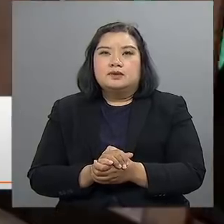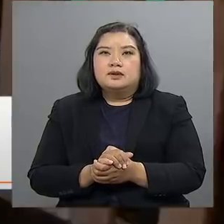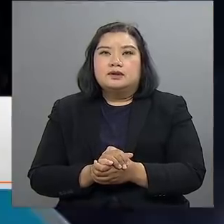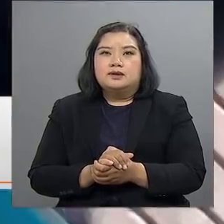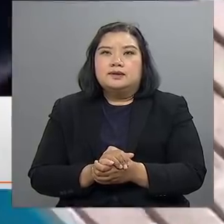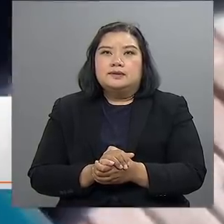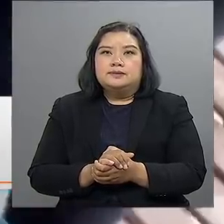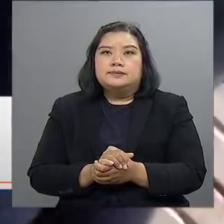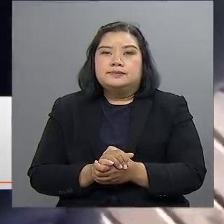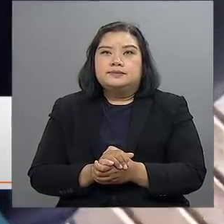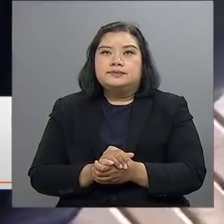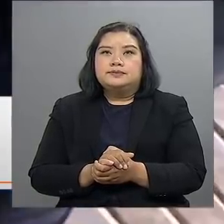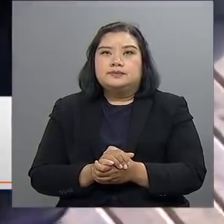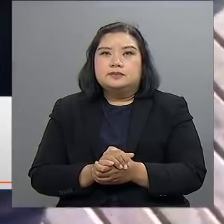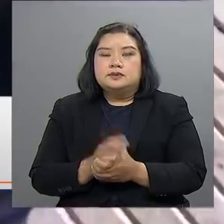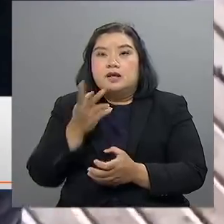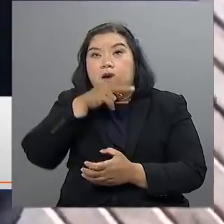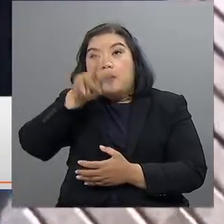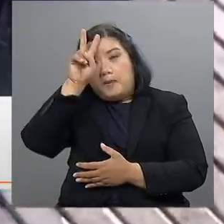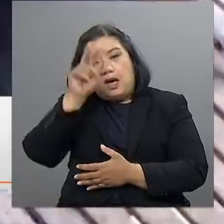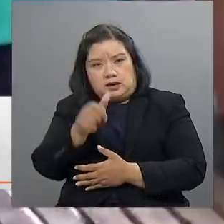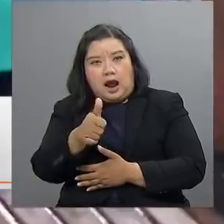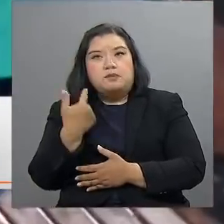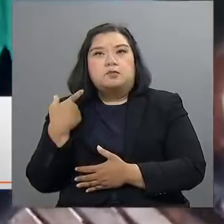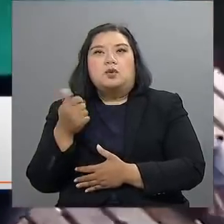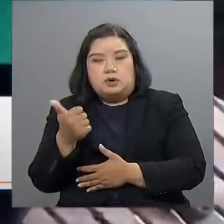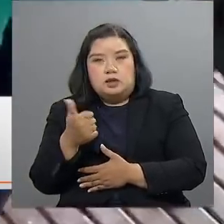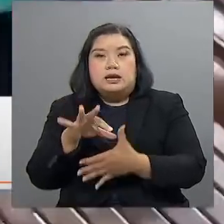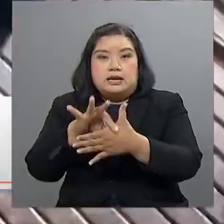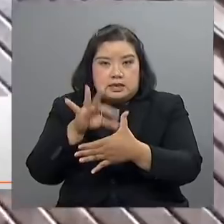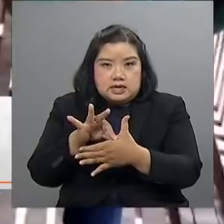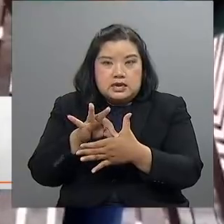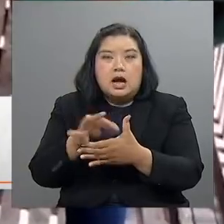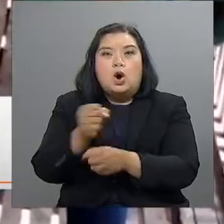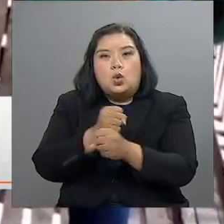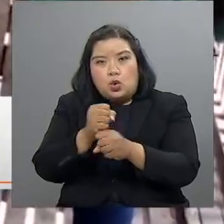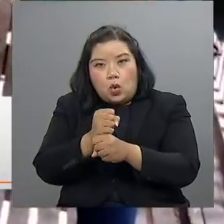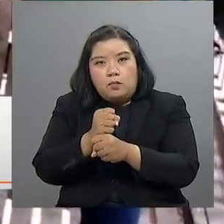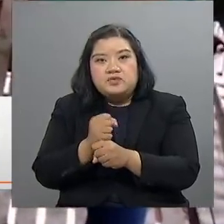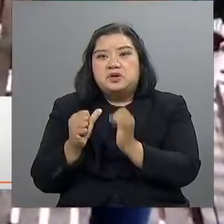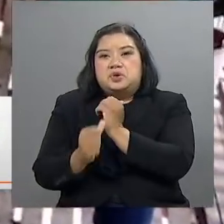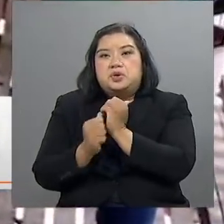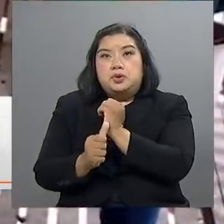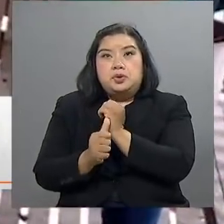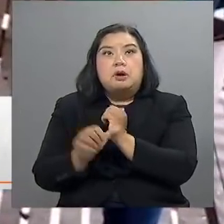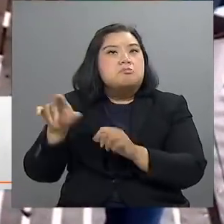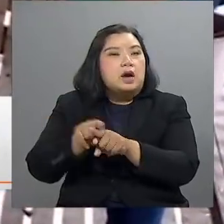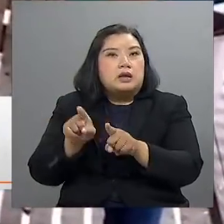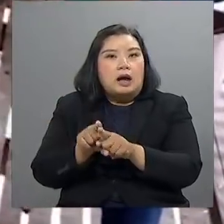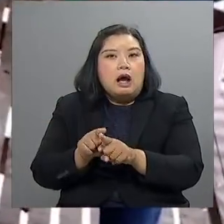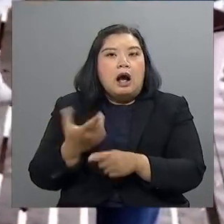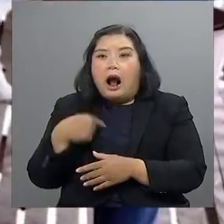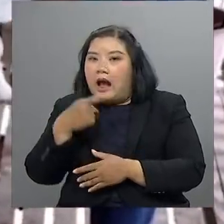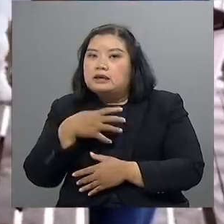อกว่าอย่างแพะเองเนี่ยได้ประโยชน์หลายอย่างนะทั้งเนื้อทั้งนมแล้วก็มูลแพะเองเนี่ยนะคะเกษตรกรที่ทำสวนทำไร่เนี่ยเขามีมา